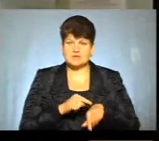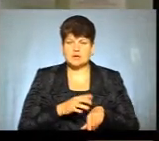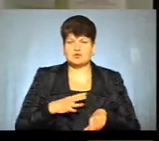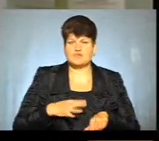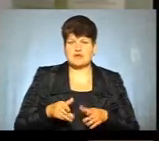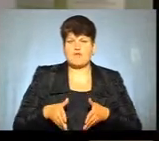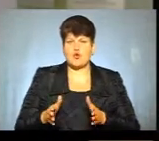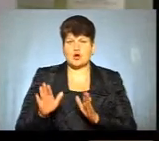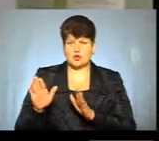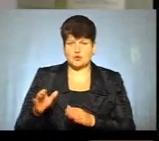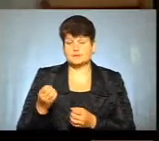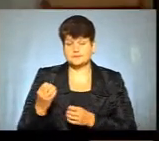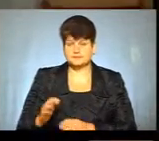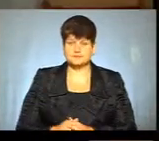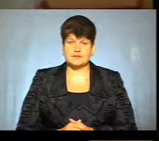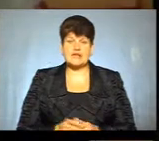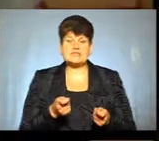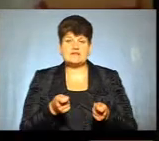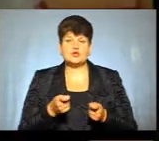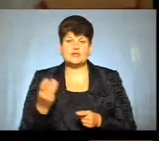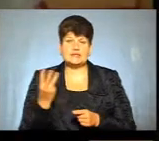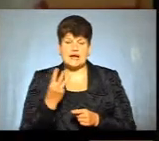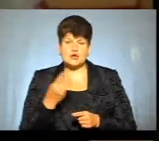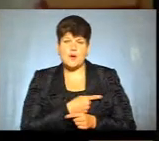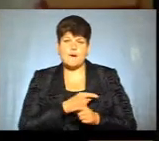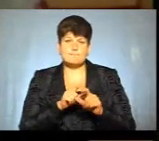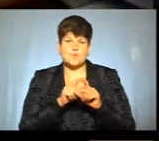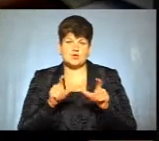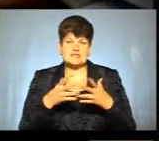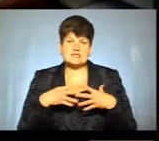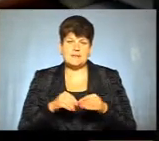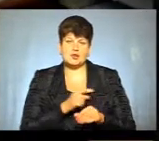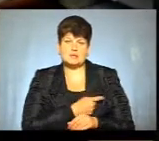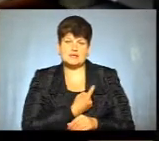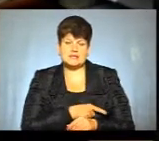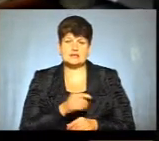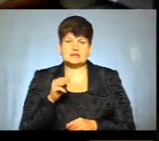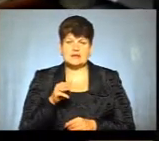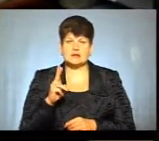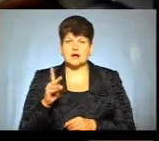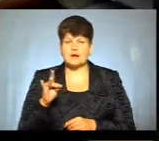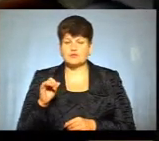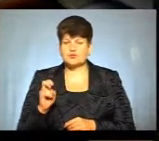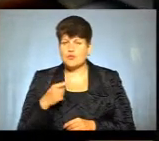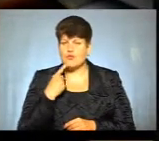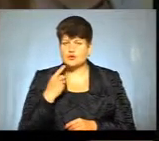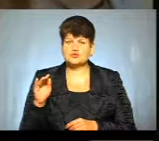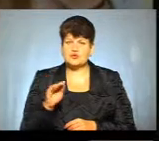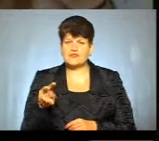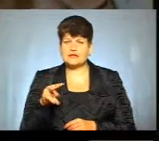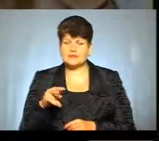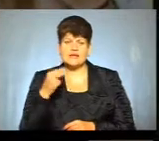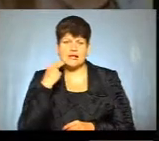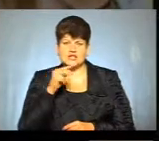коридорі. Добре. Завідувачка 3-ї амбулаторії загальної практики сімейної медицини Тетяна Кравчук каже, що в жовтні-листопаді –